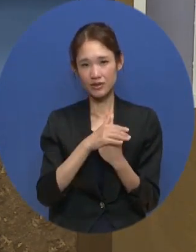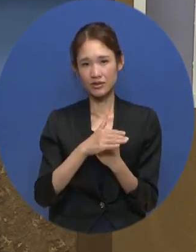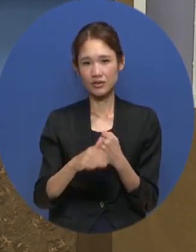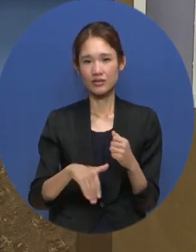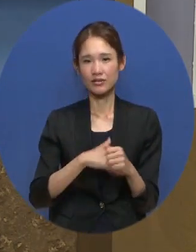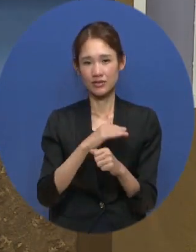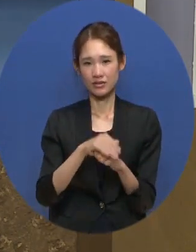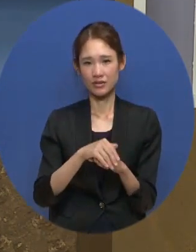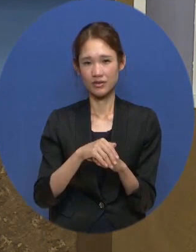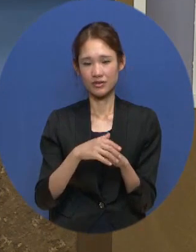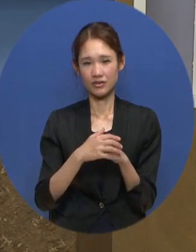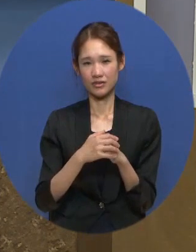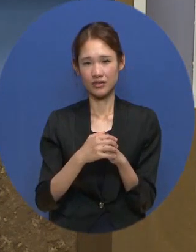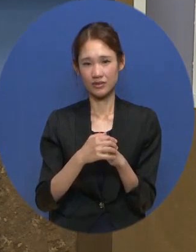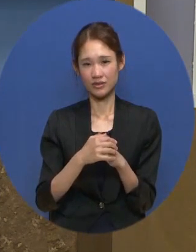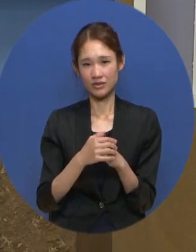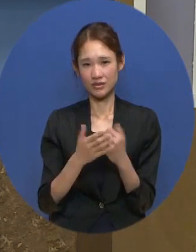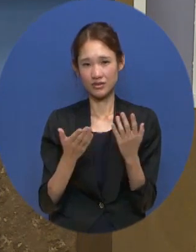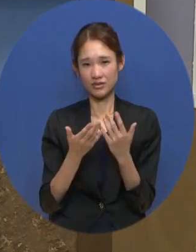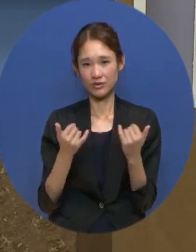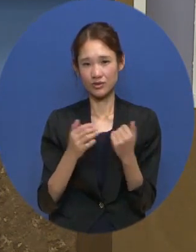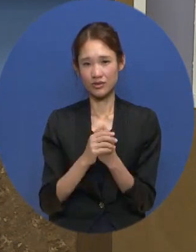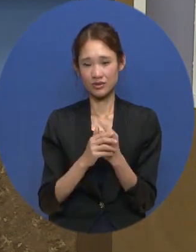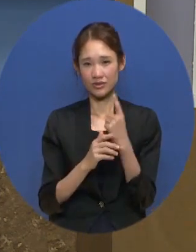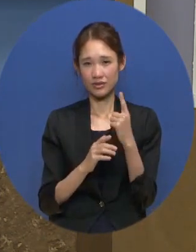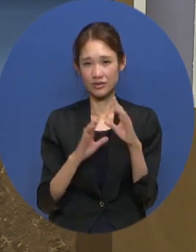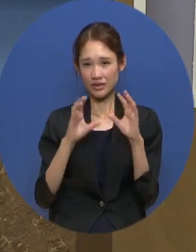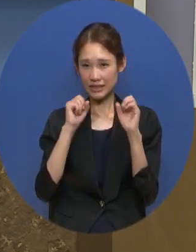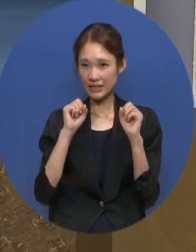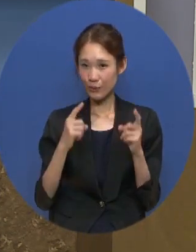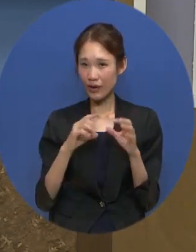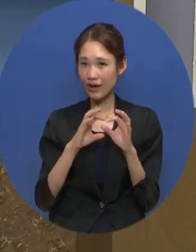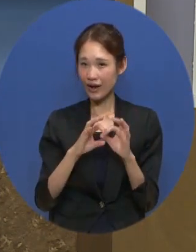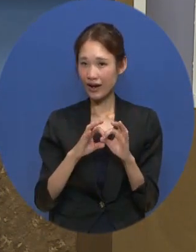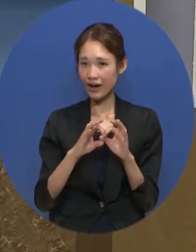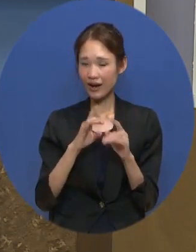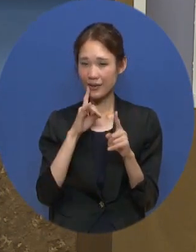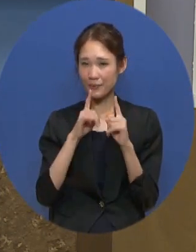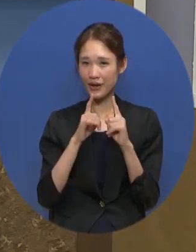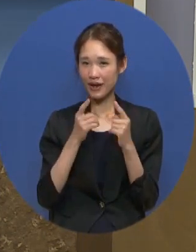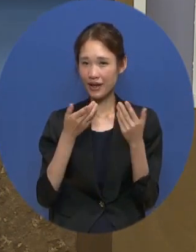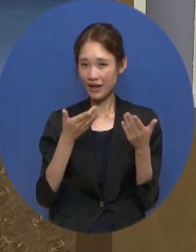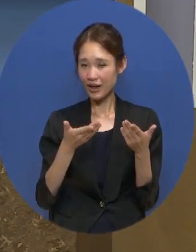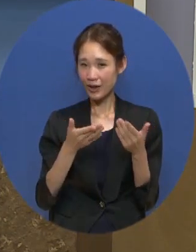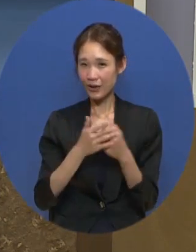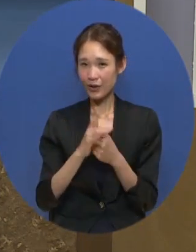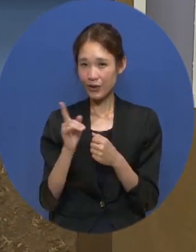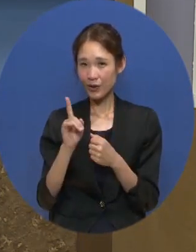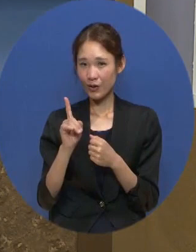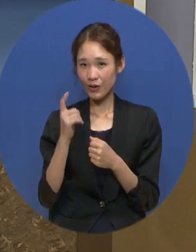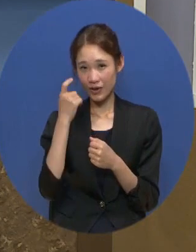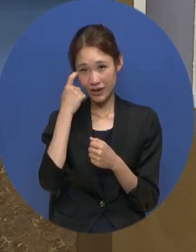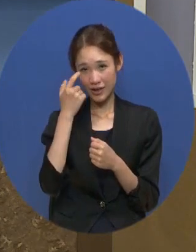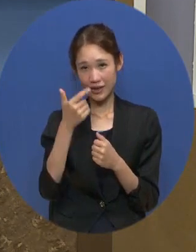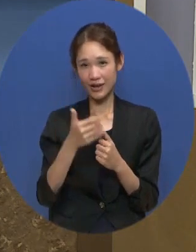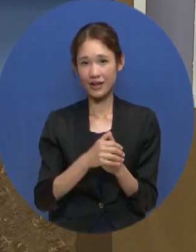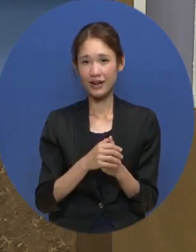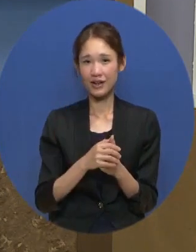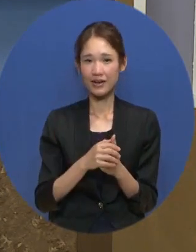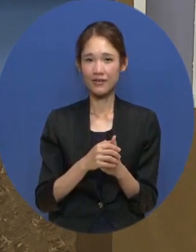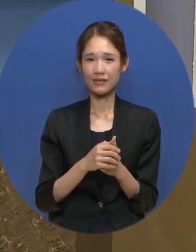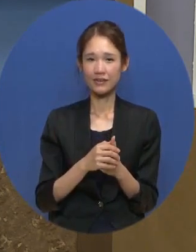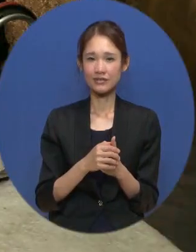이런 네. 상황이기 때문에 이번 기회를 통해서 좀 그 직원분들에게 네. 한 말씀 해주시면